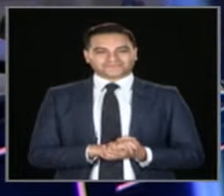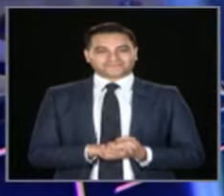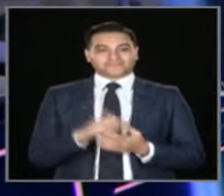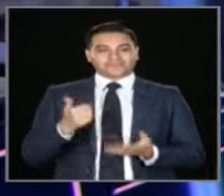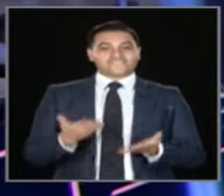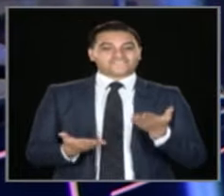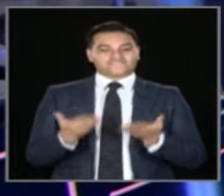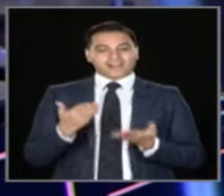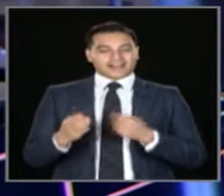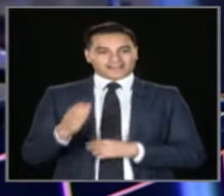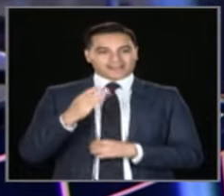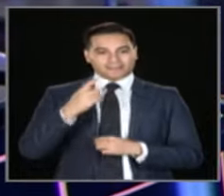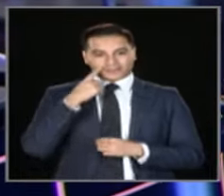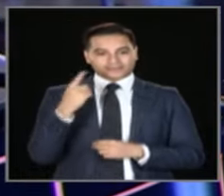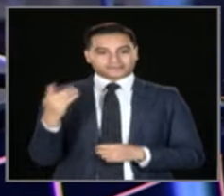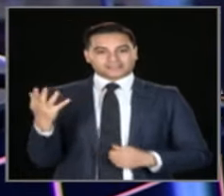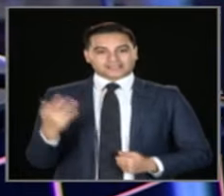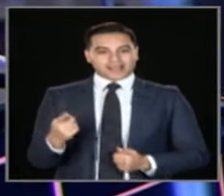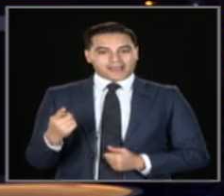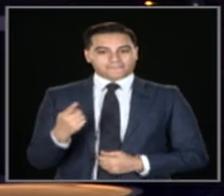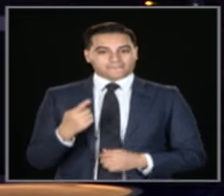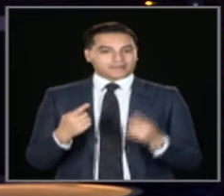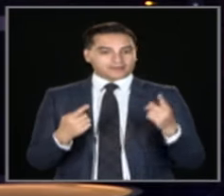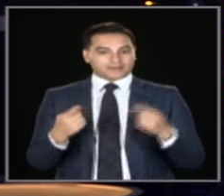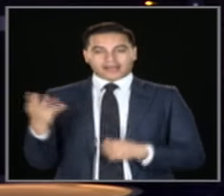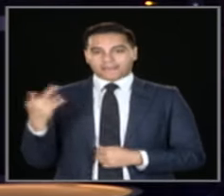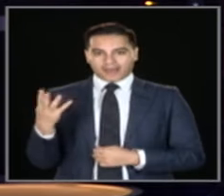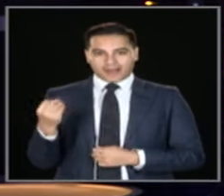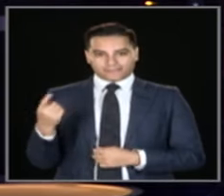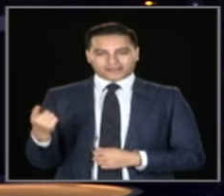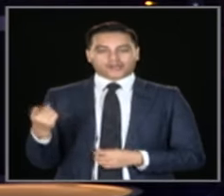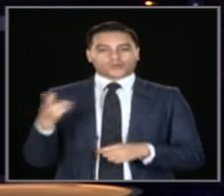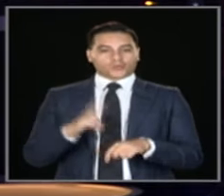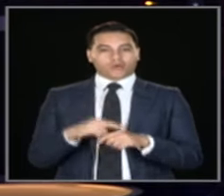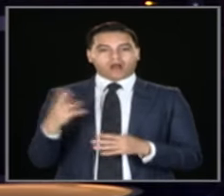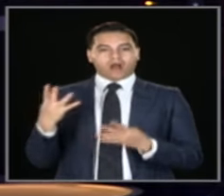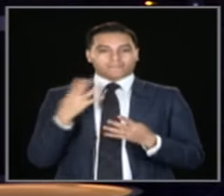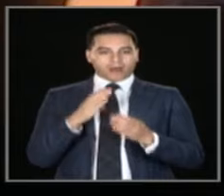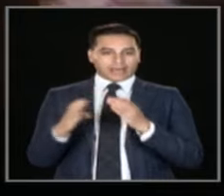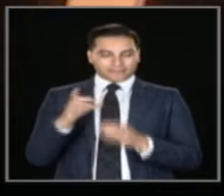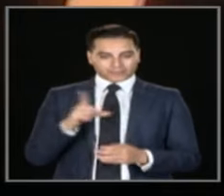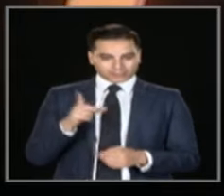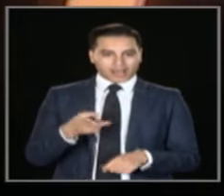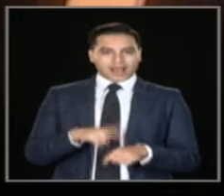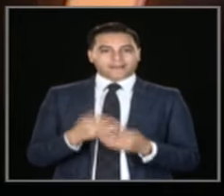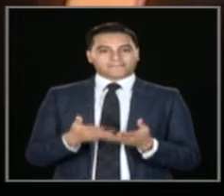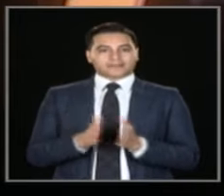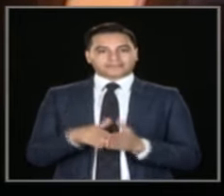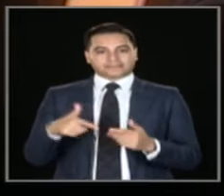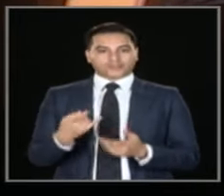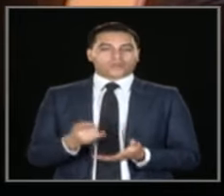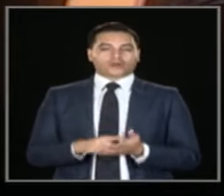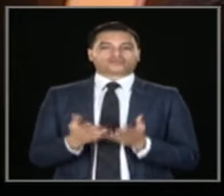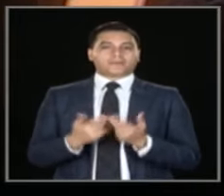في فرق في النقاط. اندر دوجز كنتوا كام؟ 40. 40 واربع اجابات صح. بقيتوا 60 و10